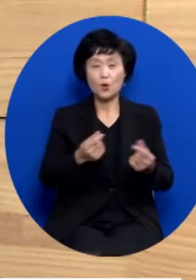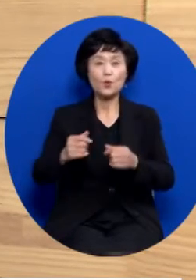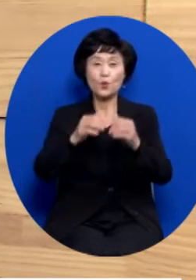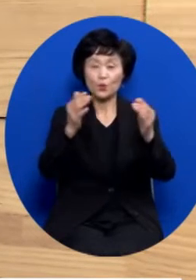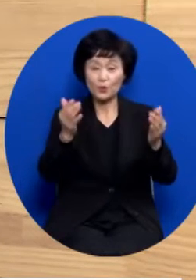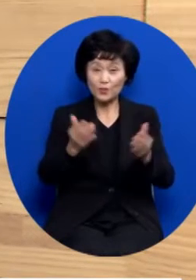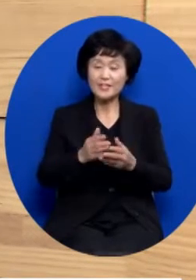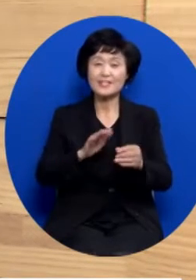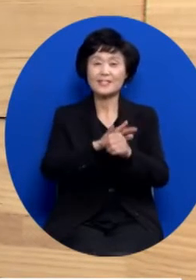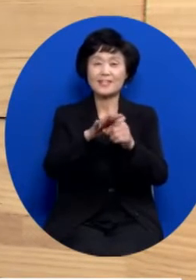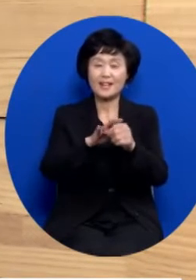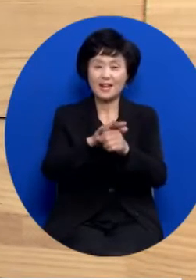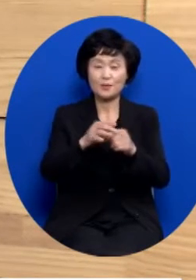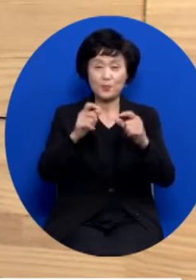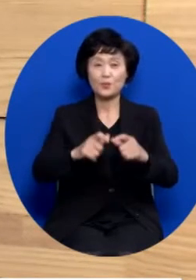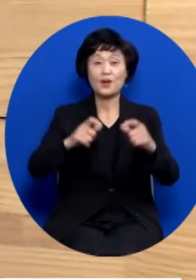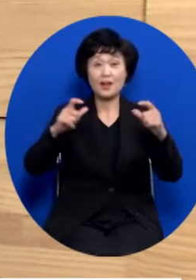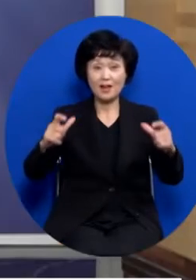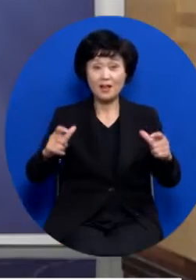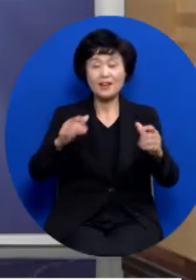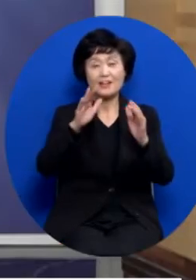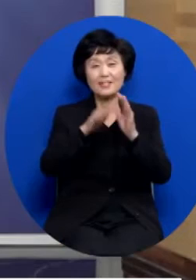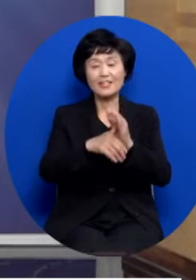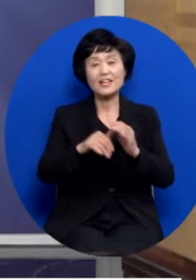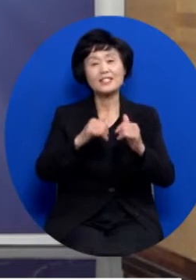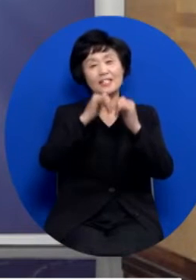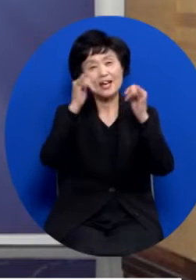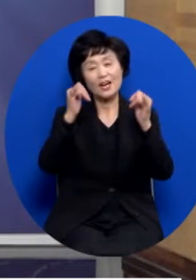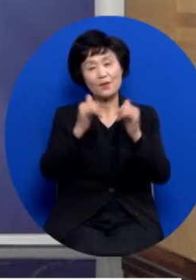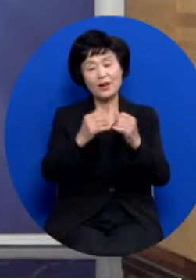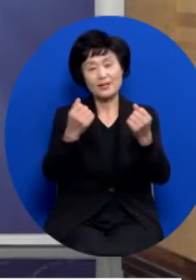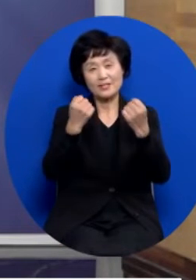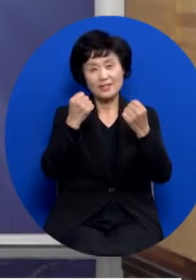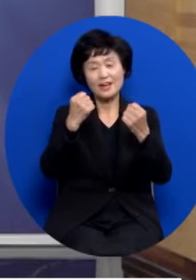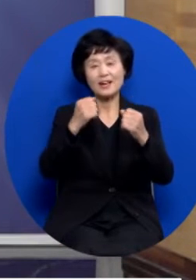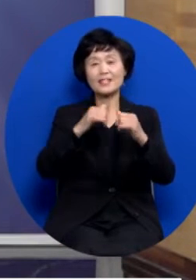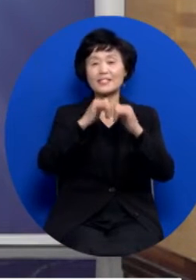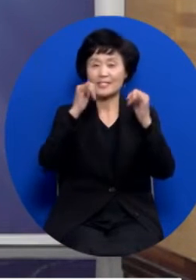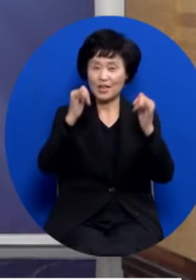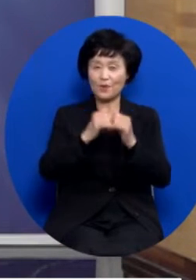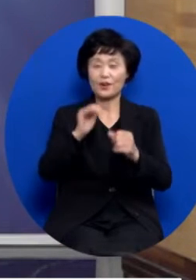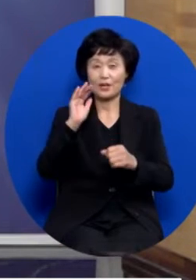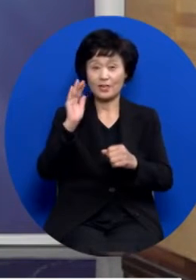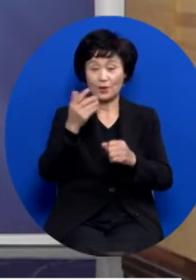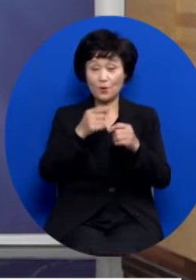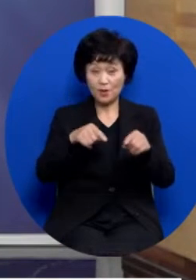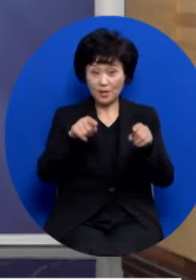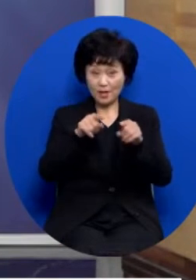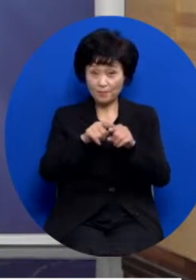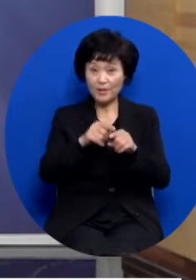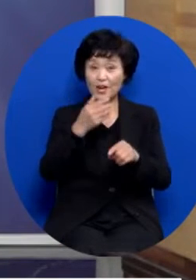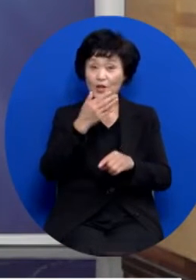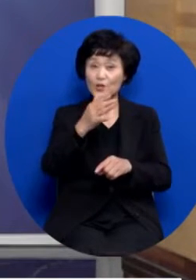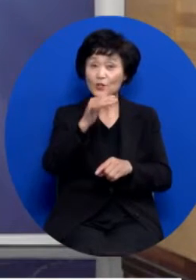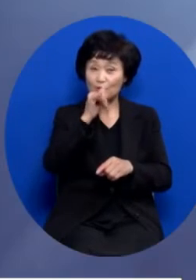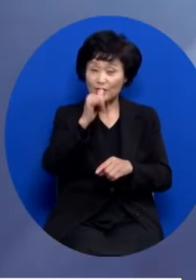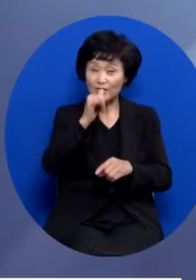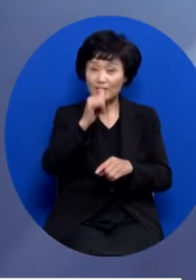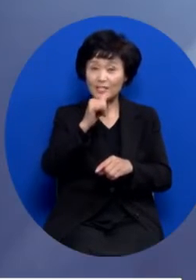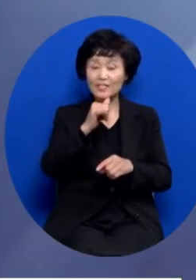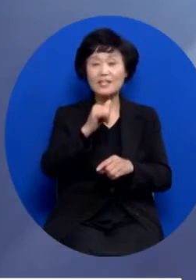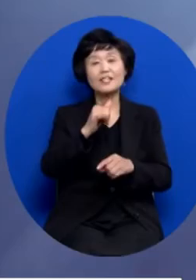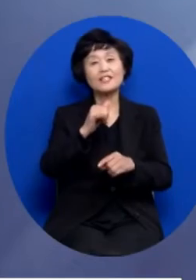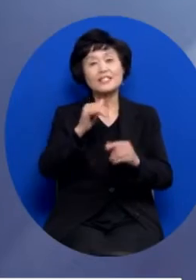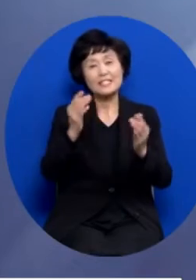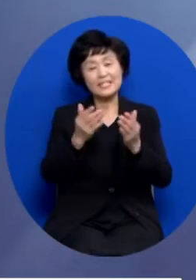사랑하는 마음으로 확산될 때 우리 사회가 좀 더 건강해지고 그리고 함께할 수 있는 포용적 사회로 전환해 가지